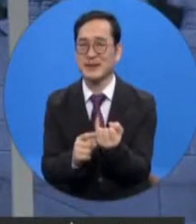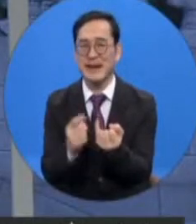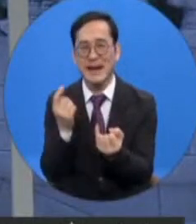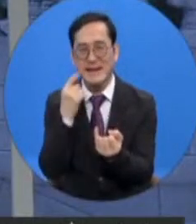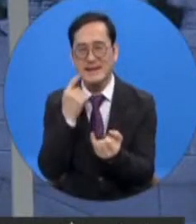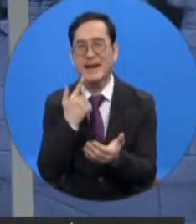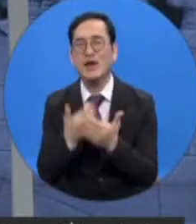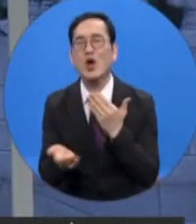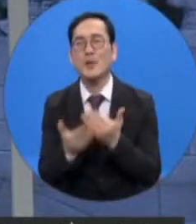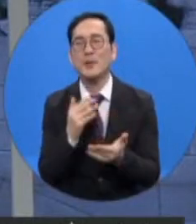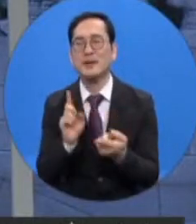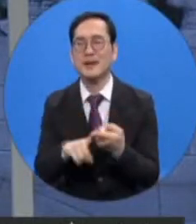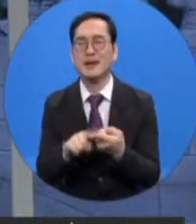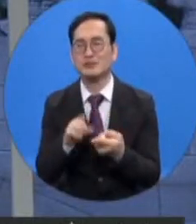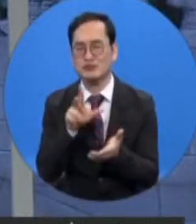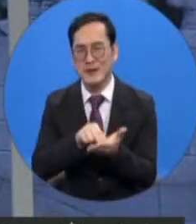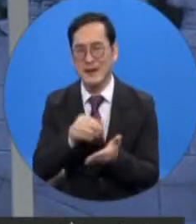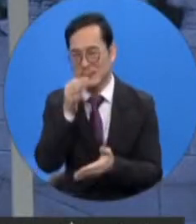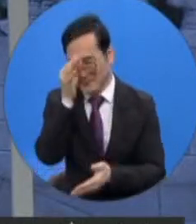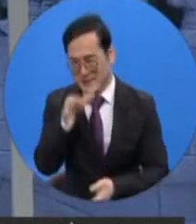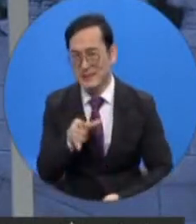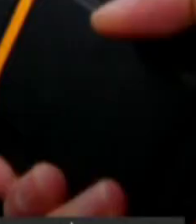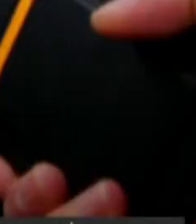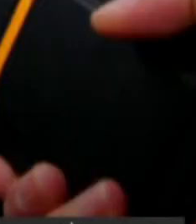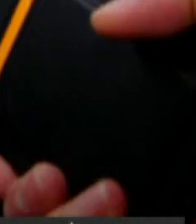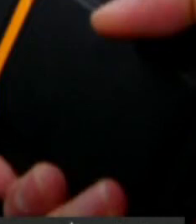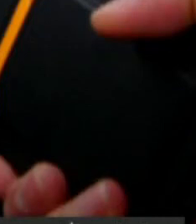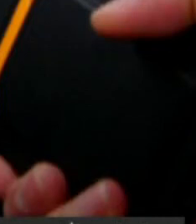늘 죄송한 마음이다. 들어보시죠.